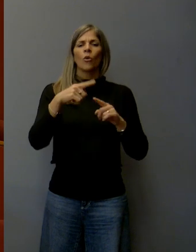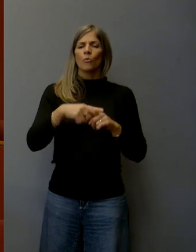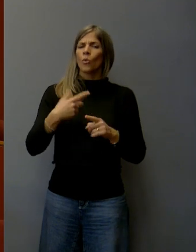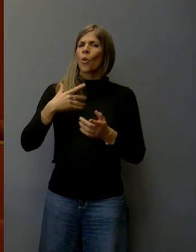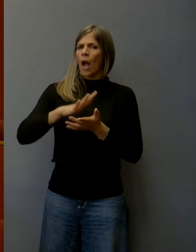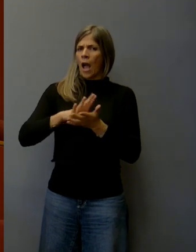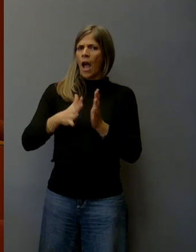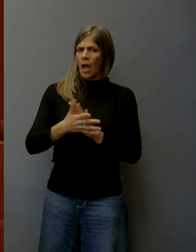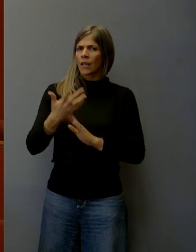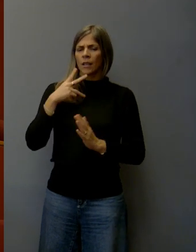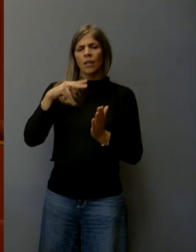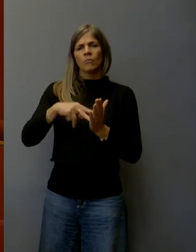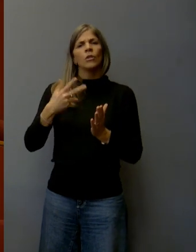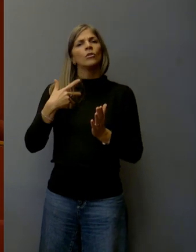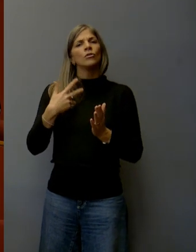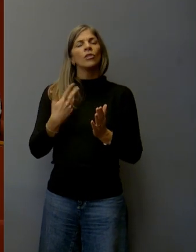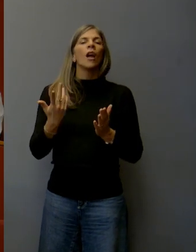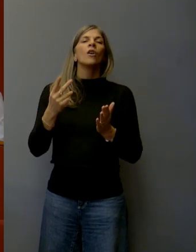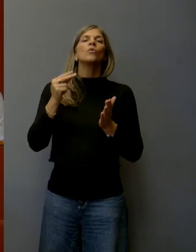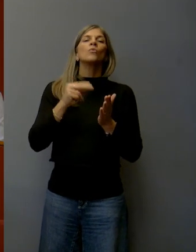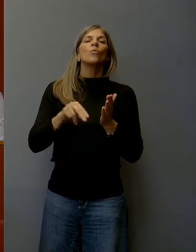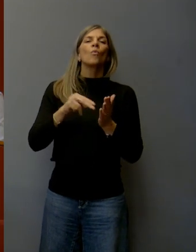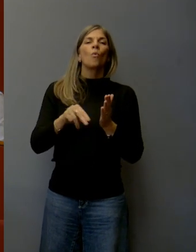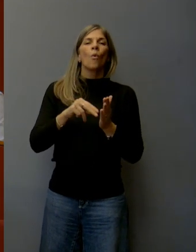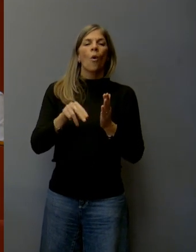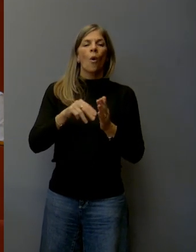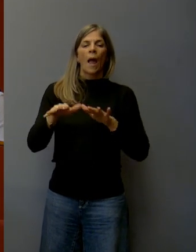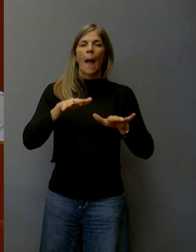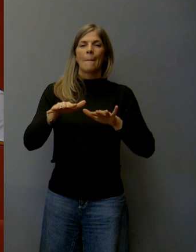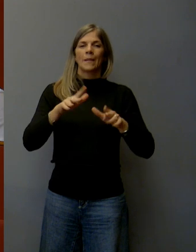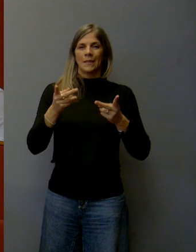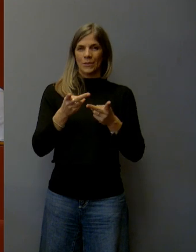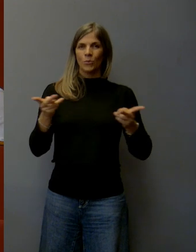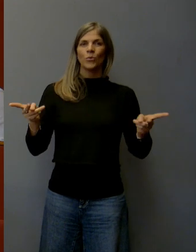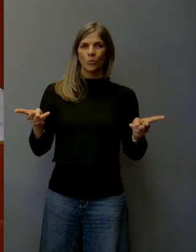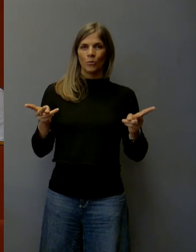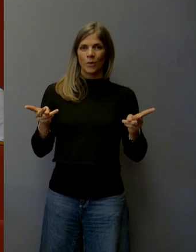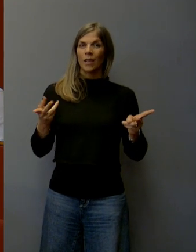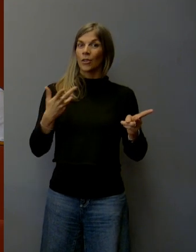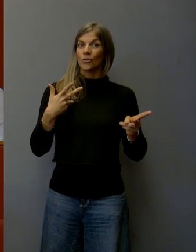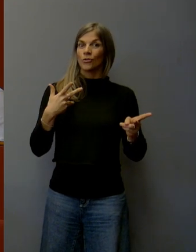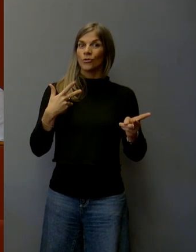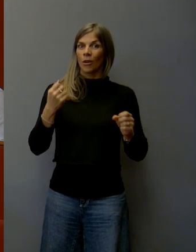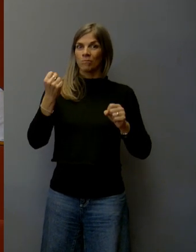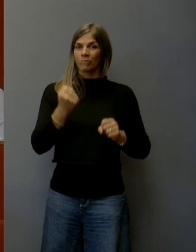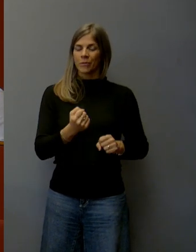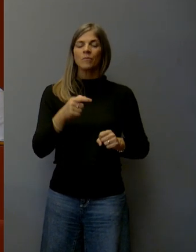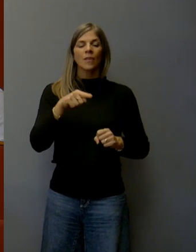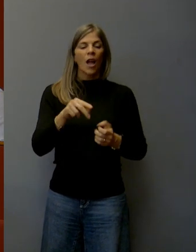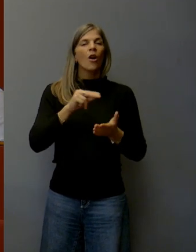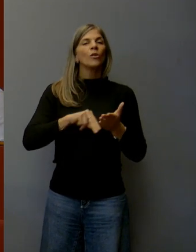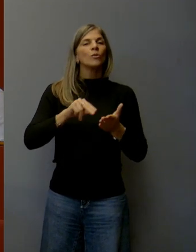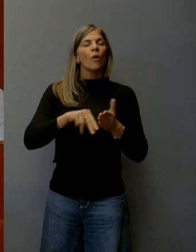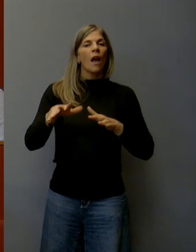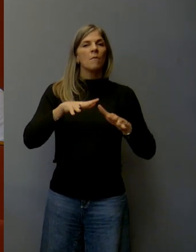atti che è stata istituito una scuola di amministrazione pubblica siamo convinti che tra le attività che questa scuola amministrazione pubblica